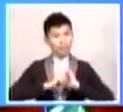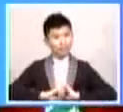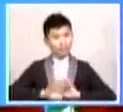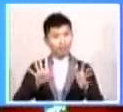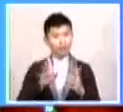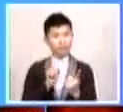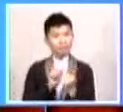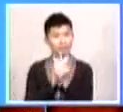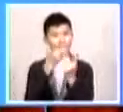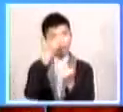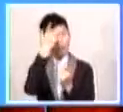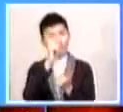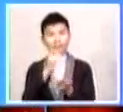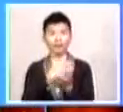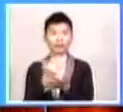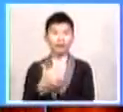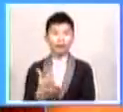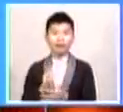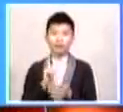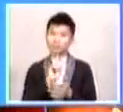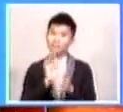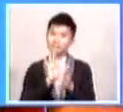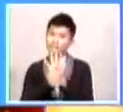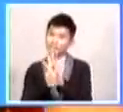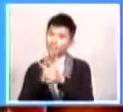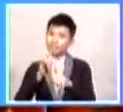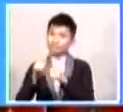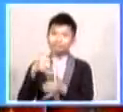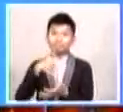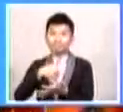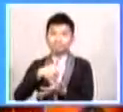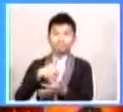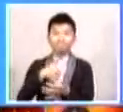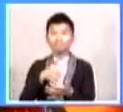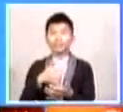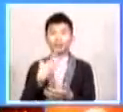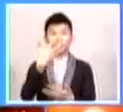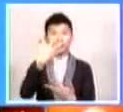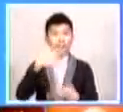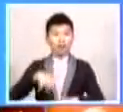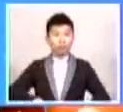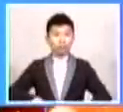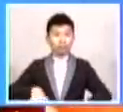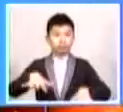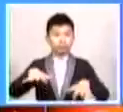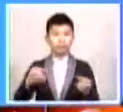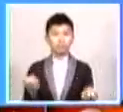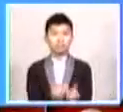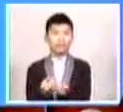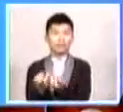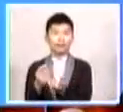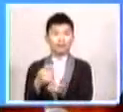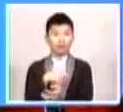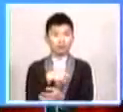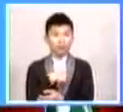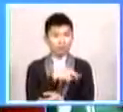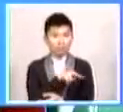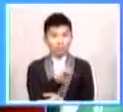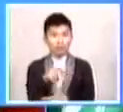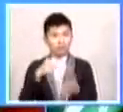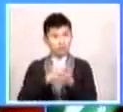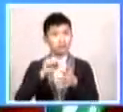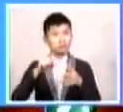境，如何协助社会的弱势。我在88水灾的现场看到许许多多志